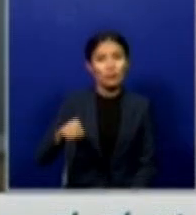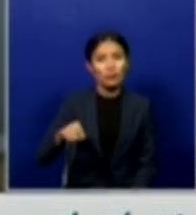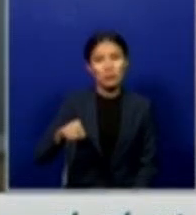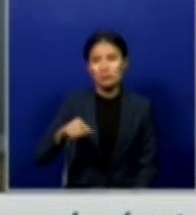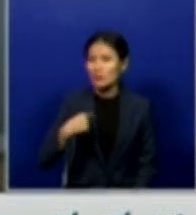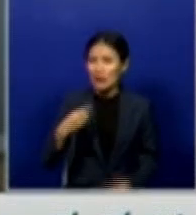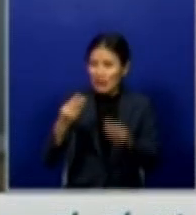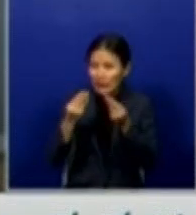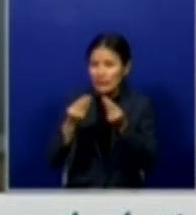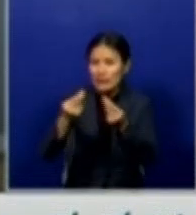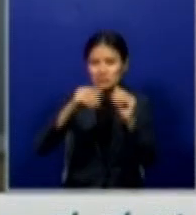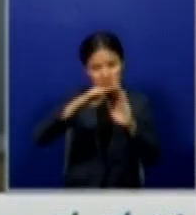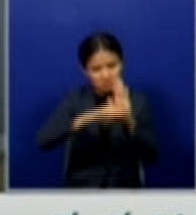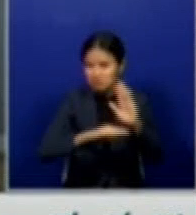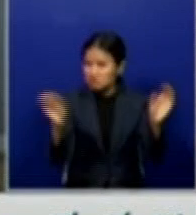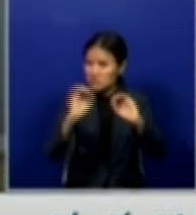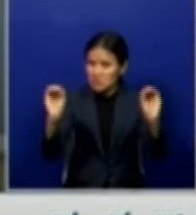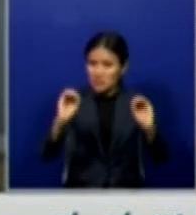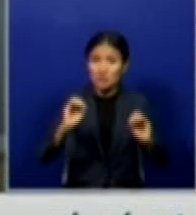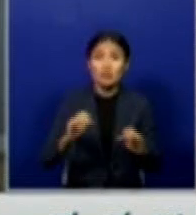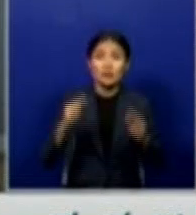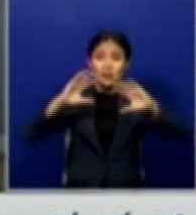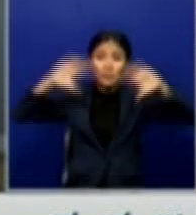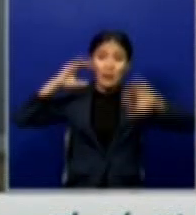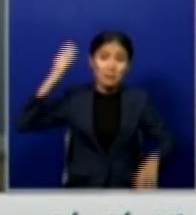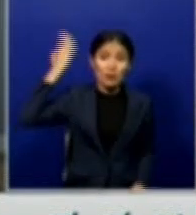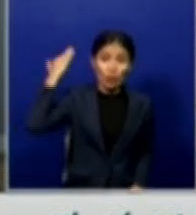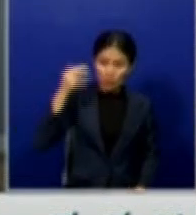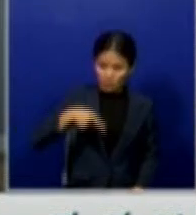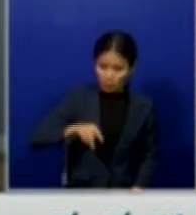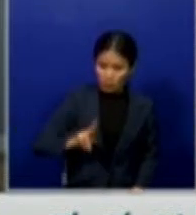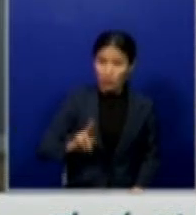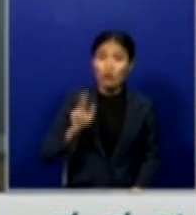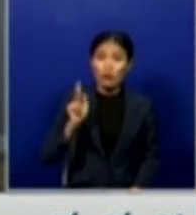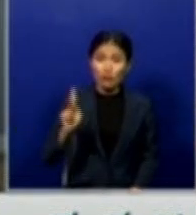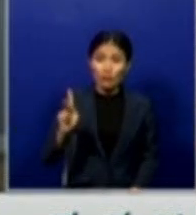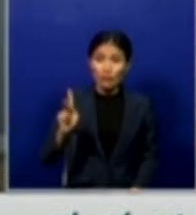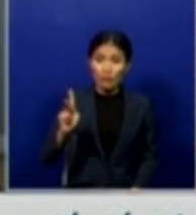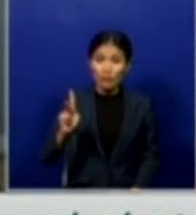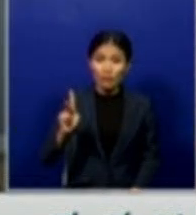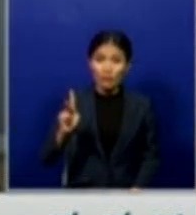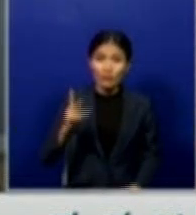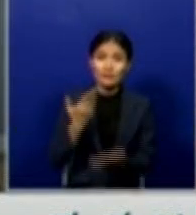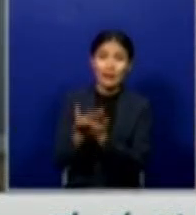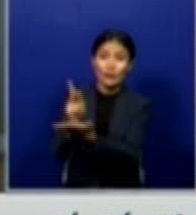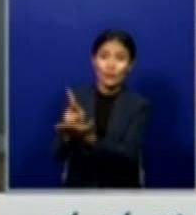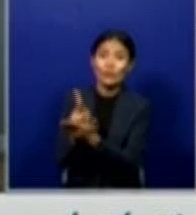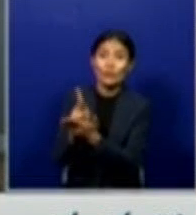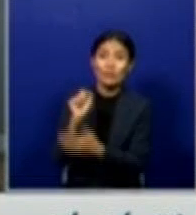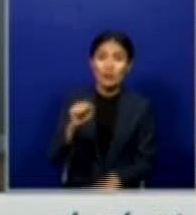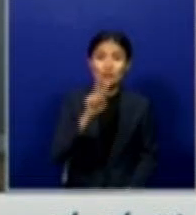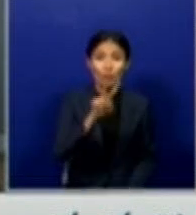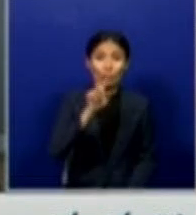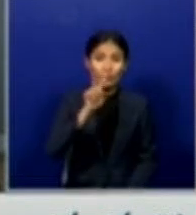ในอดีตเนี่ยออกพ.ร.ก.ฉุกเฉินเพื่อกู้เงินนะครับอย่างกรณี2ล้านล้านบาทเนี่ยผมเองก็เป็นคนหนึ่งที่ต่อว่าม